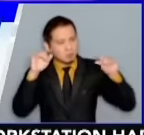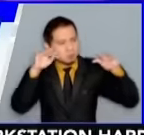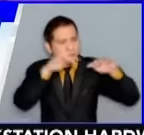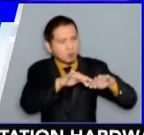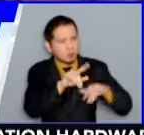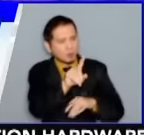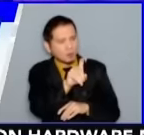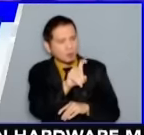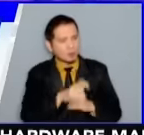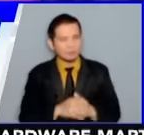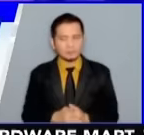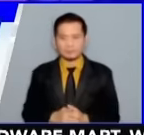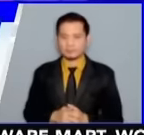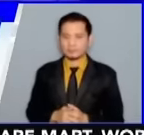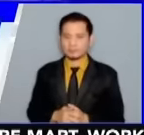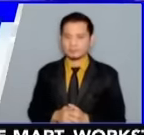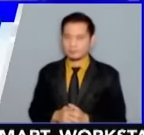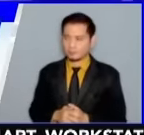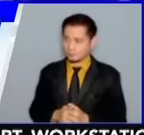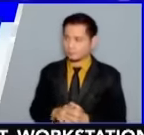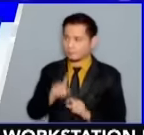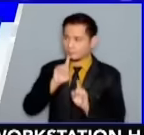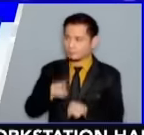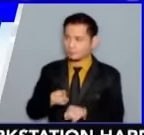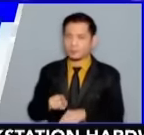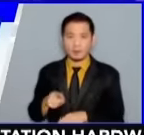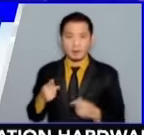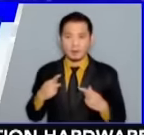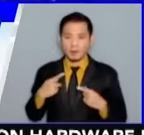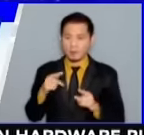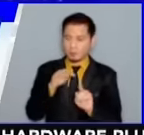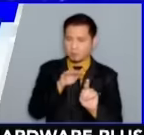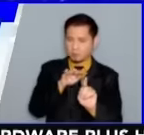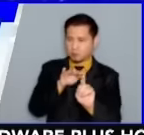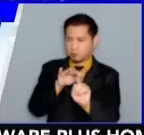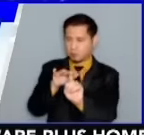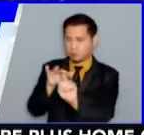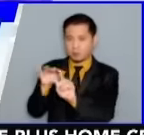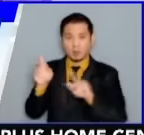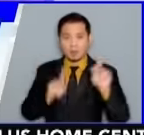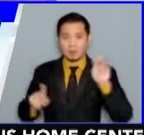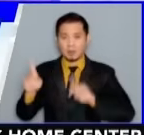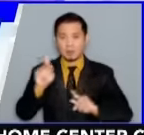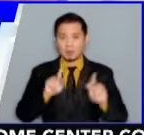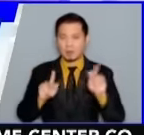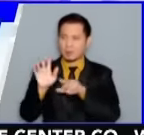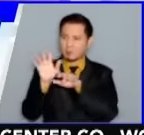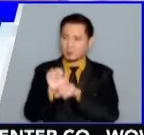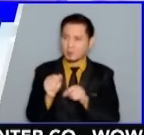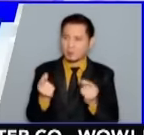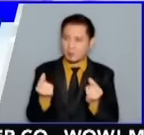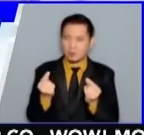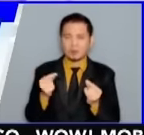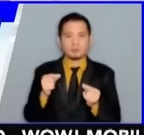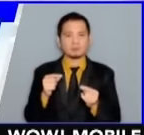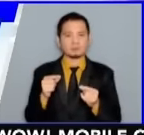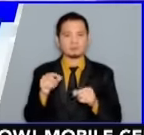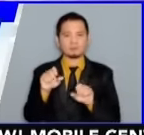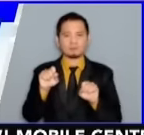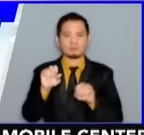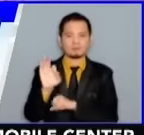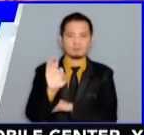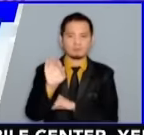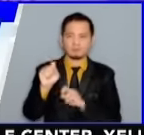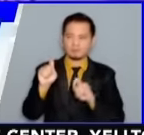natin mag-umpisa yung movement ng ating mga mananakay. Volume niyan, mag-umpisa na itong weekend. Pero ang pinaka nakikita